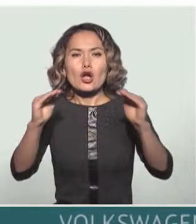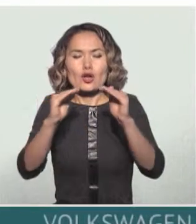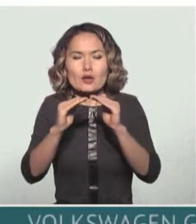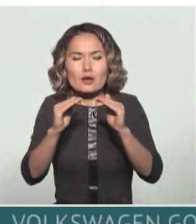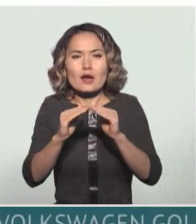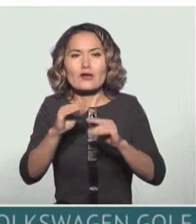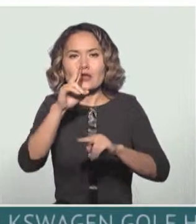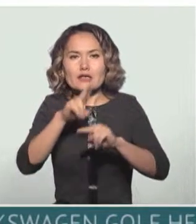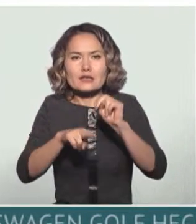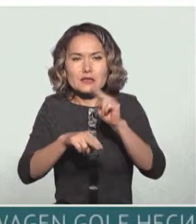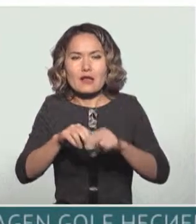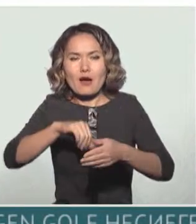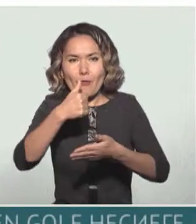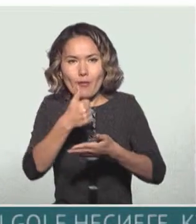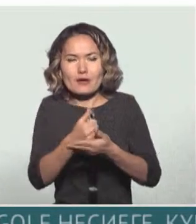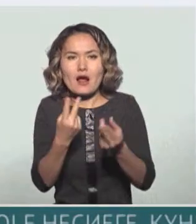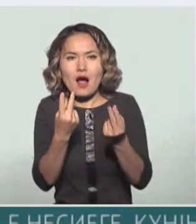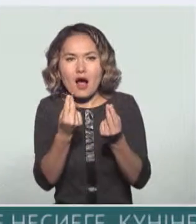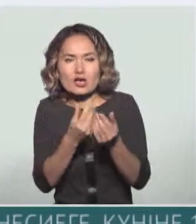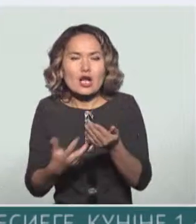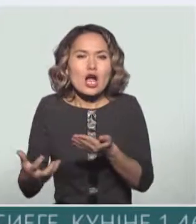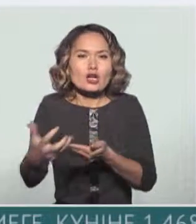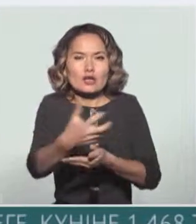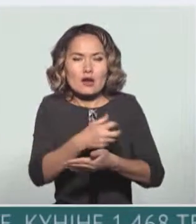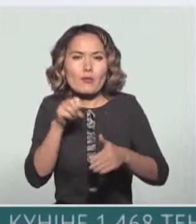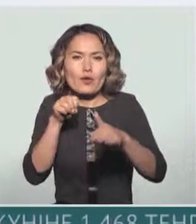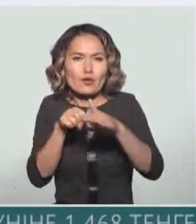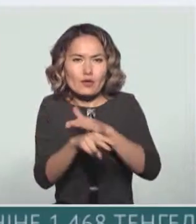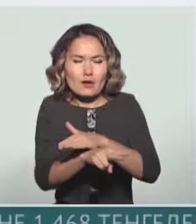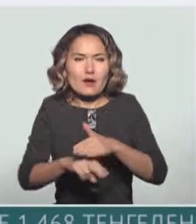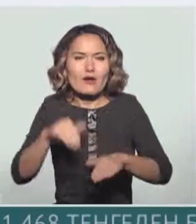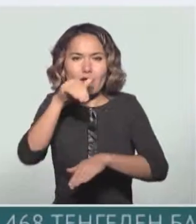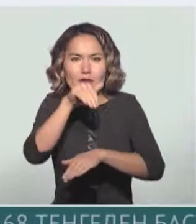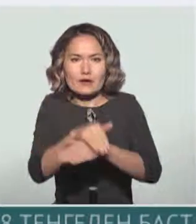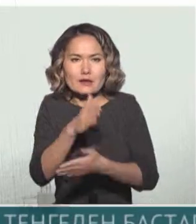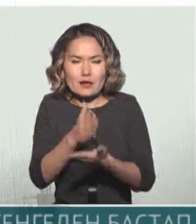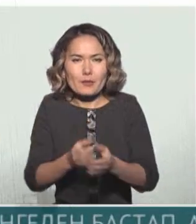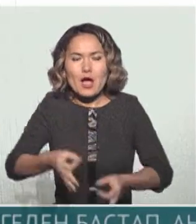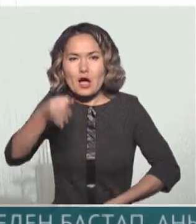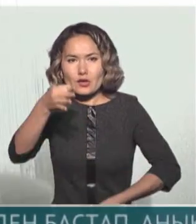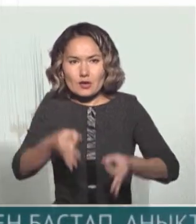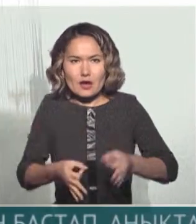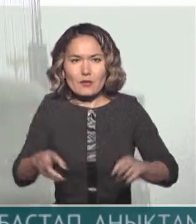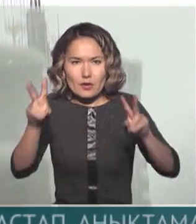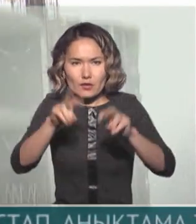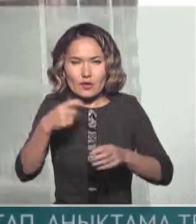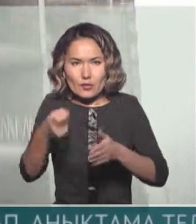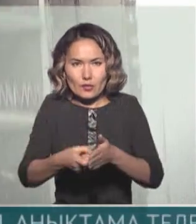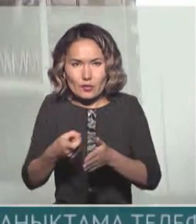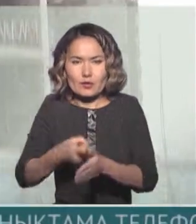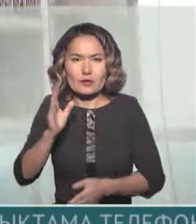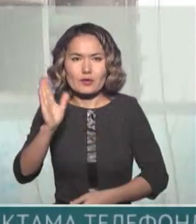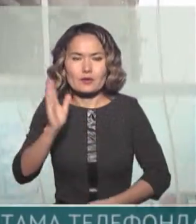Шейх Казинвест және Капитал Строй Сервис жауапкершілігі шектеулі серіктестерінің бұрынғы басшыларына қатысты тергеу амалдары аяқталып,